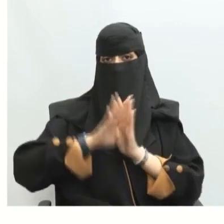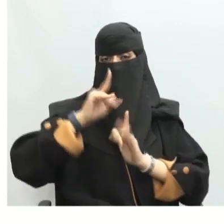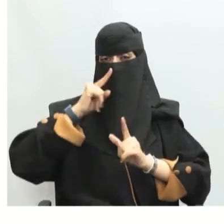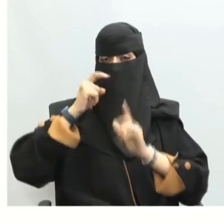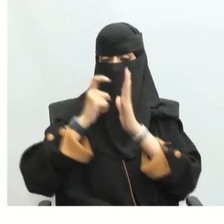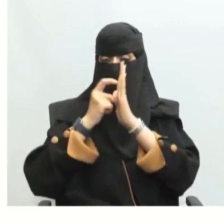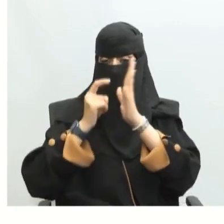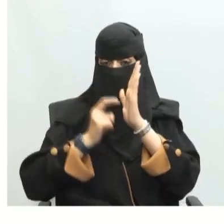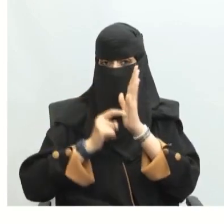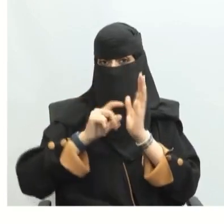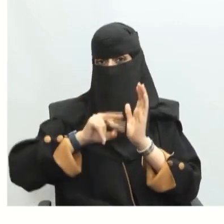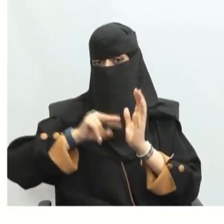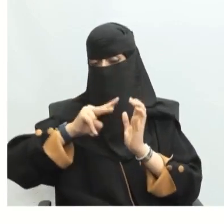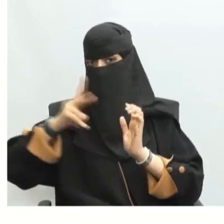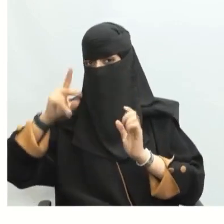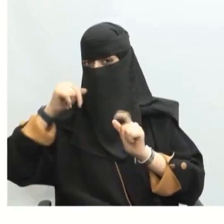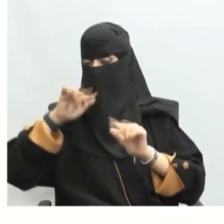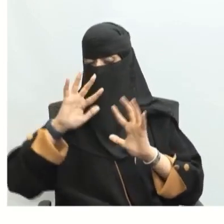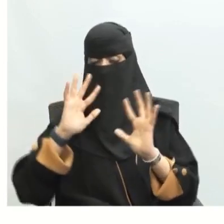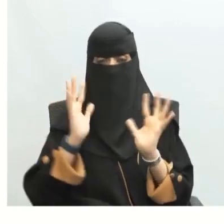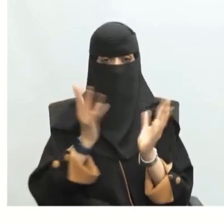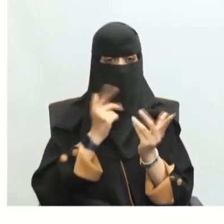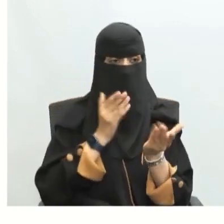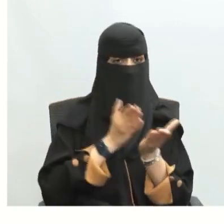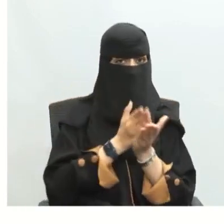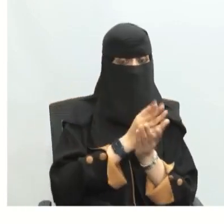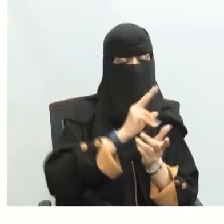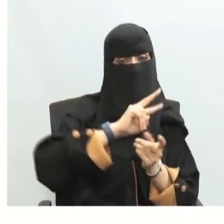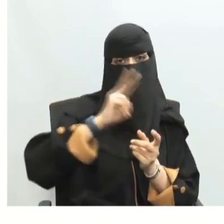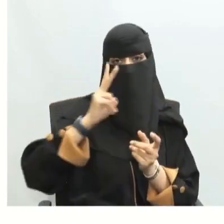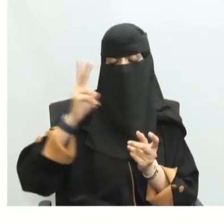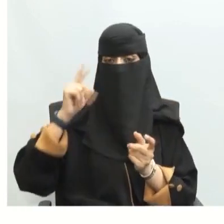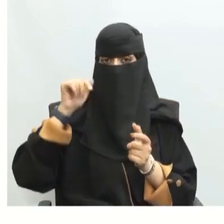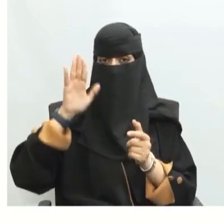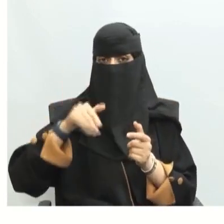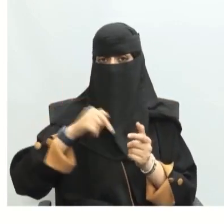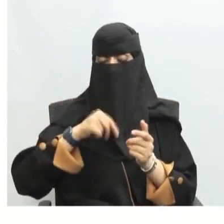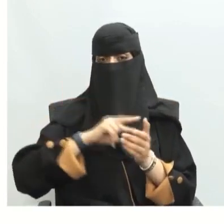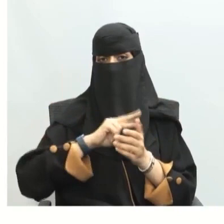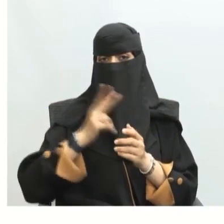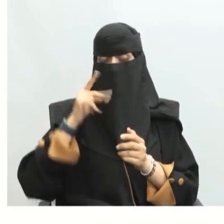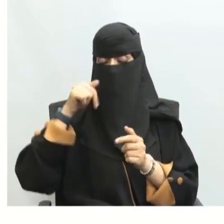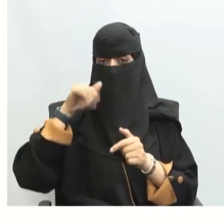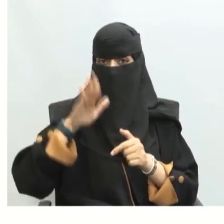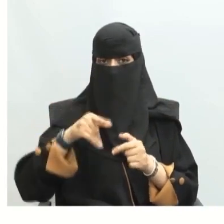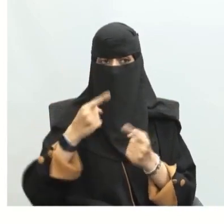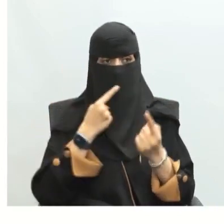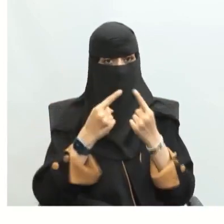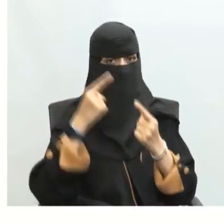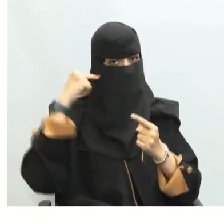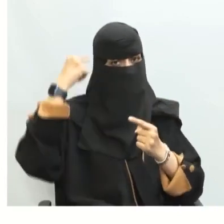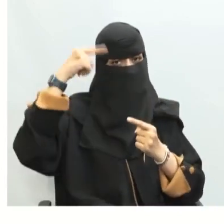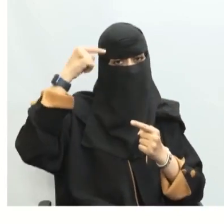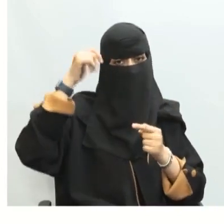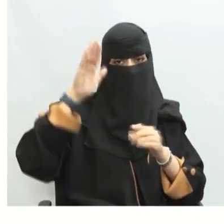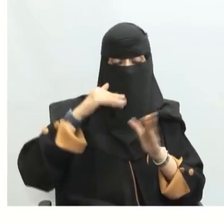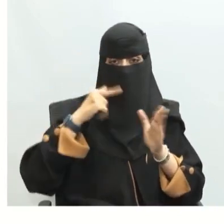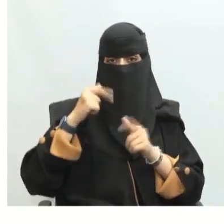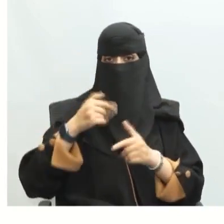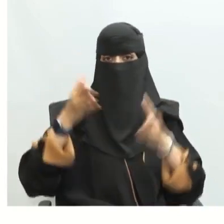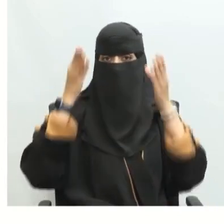الاختلافات الاختلافات بشكل شتى انواعها ومنها الاختلافات في الاراء وفي